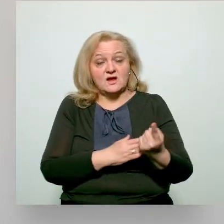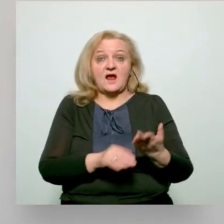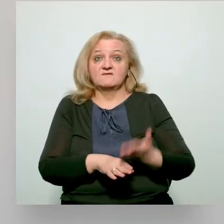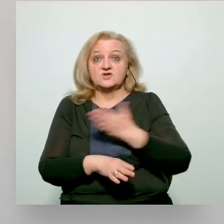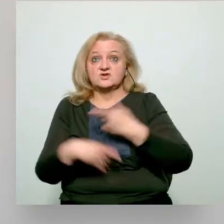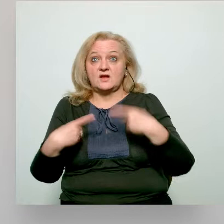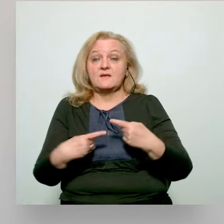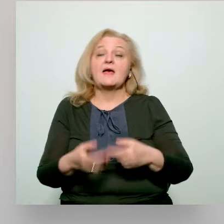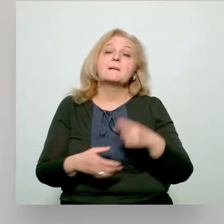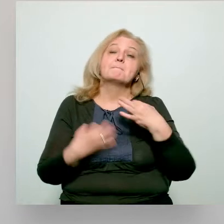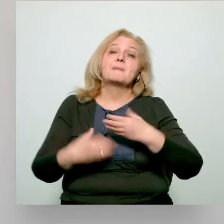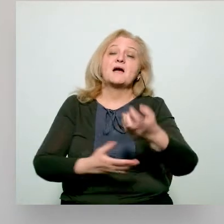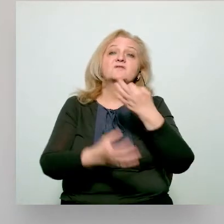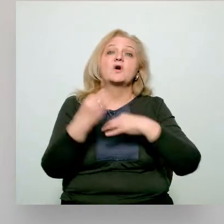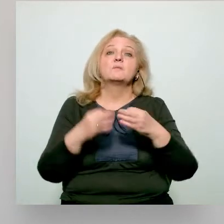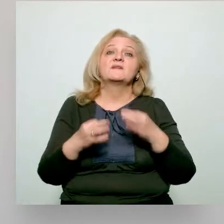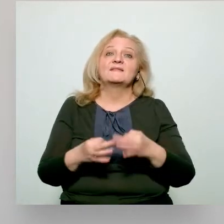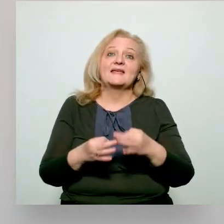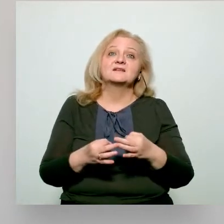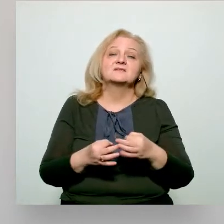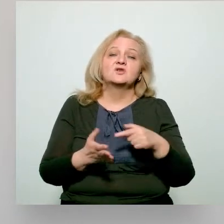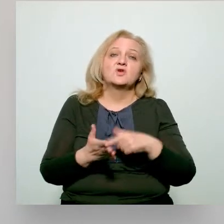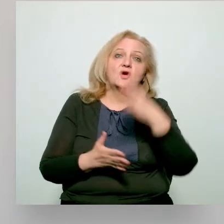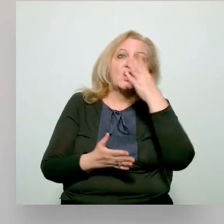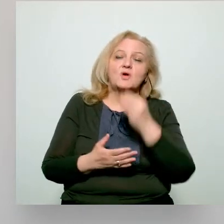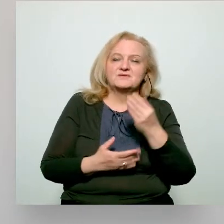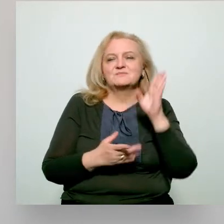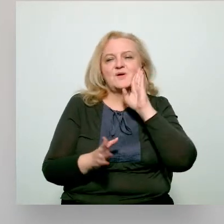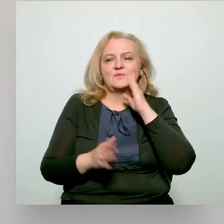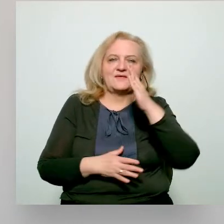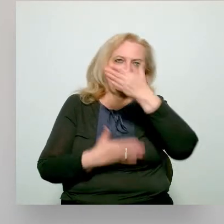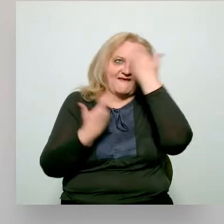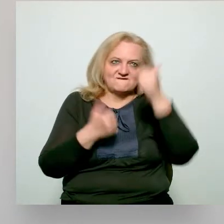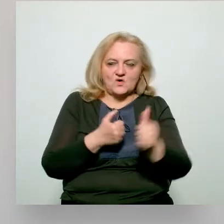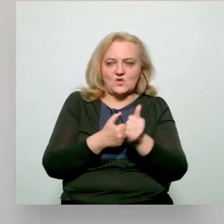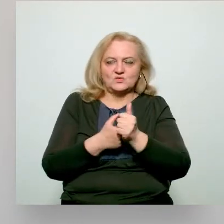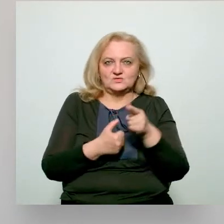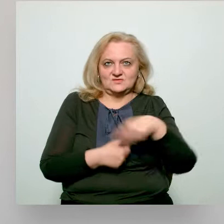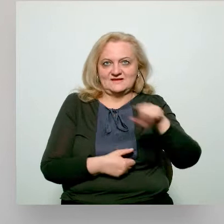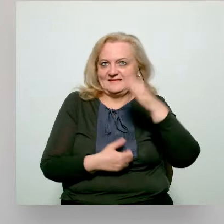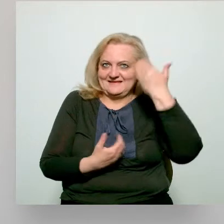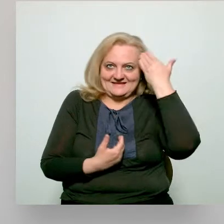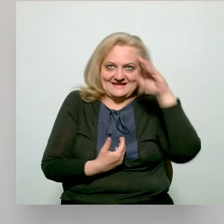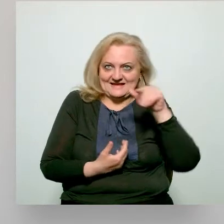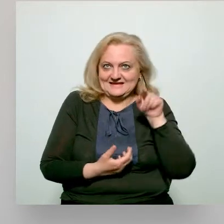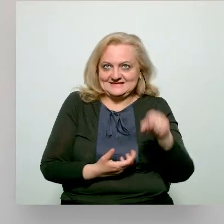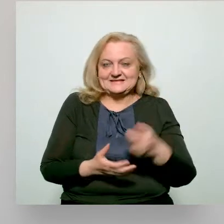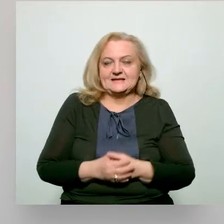co Państwo mówicie, to jest raczej obraz niewiedzy tych, którzy o tym mówią, po prostu nieznajomości